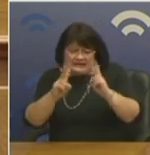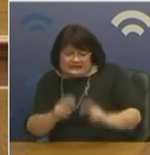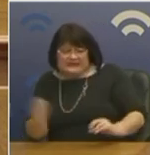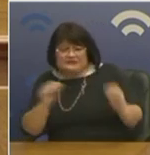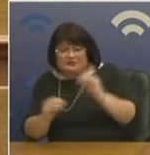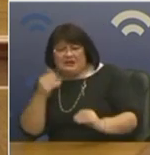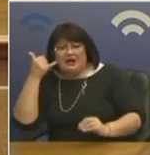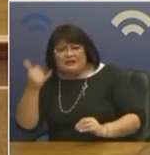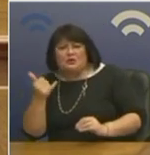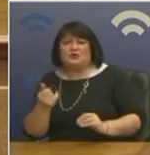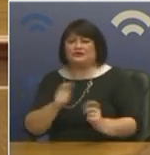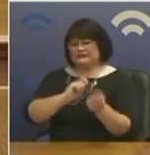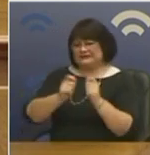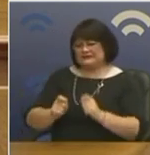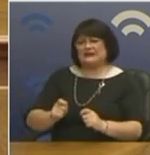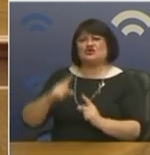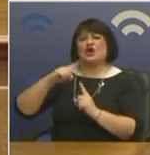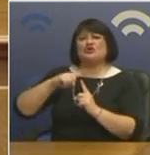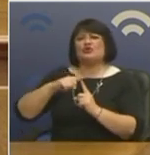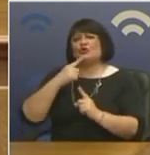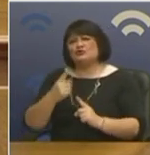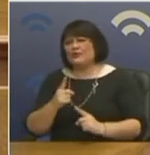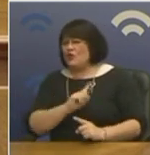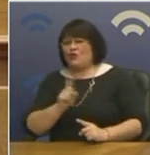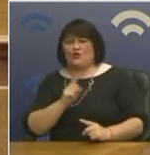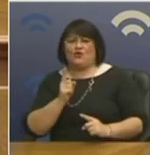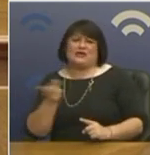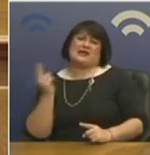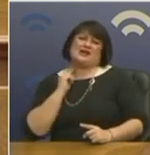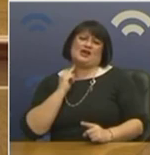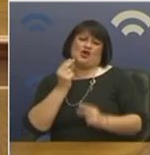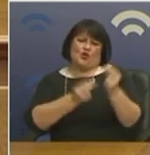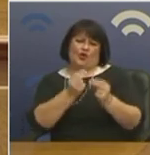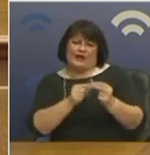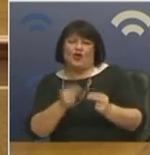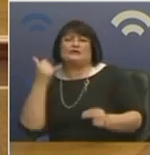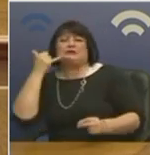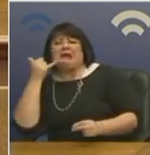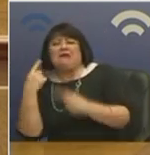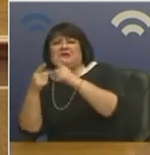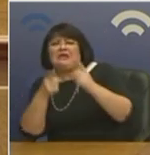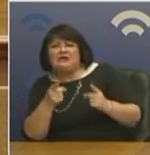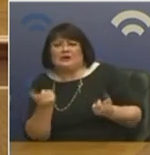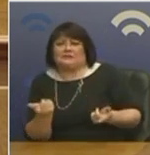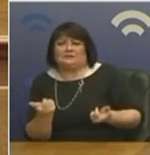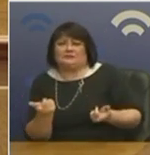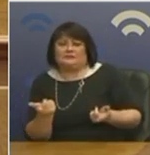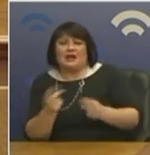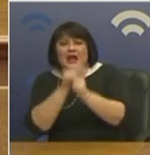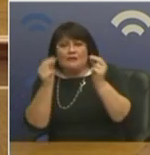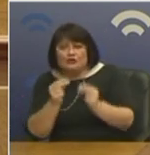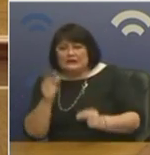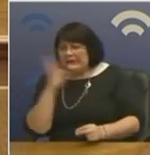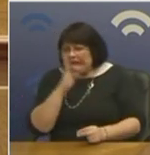αριθμός τηλεφώνου. Για τον Άκη Τσοχατζόπουλο μιλώ. Όλα αυτά μας έχουν κάνει ουσιαστικά απαξιωμένους ως βουλευτές, ως κοινοβούλιο, ως δημοκρατία στα